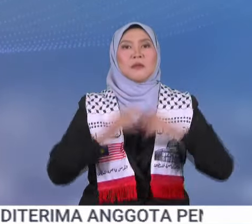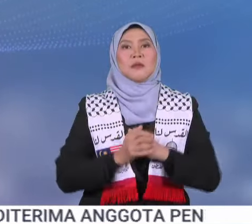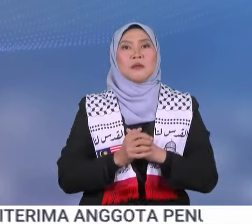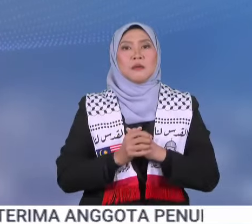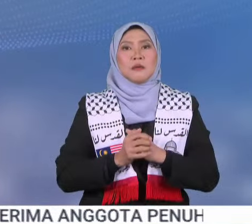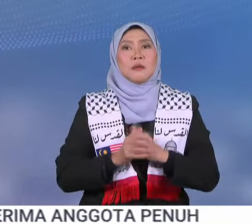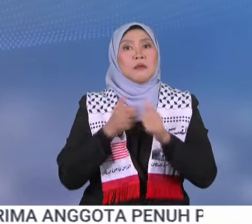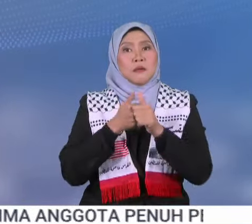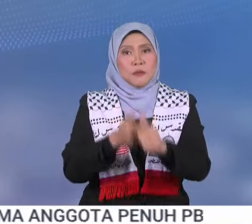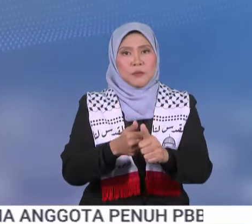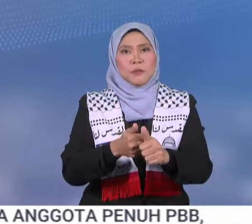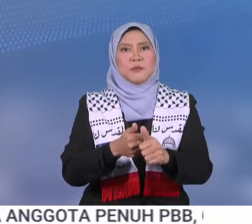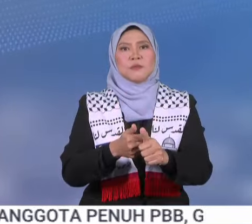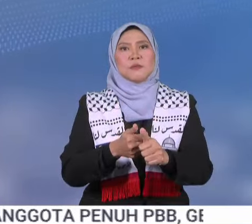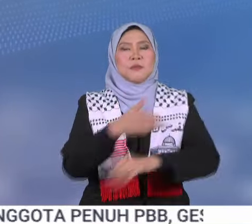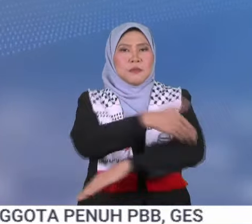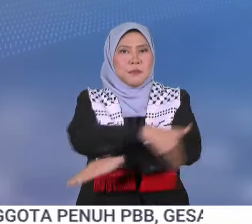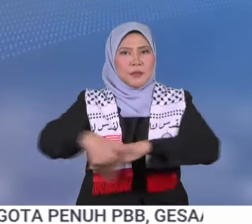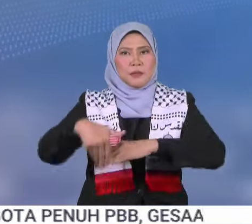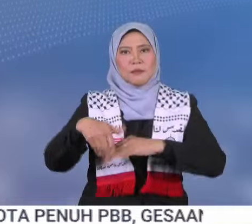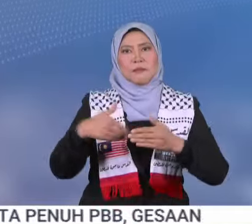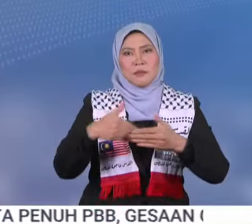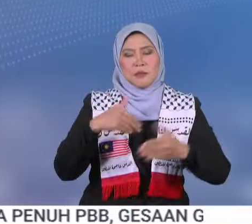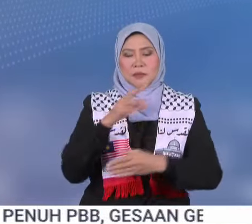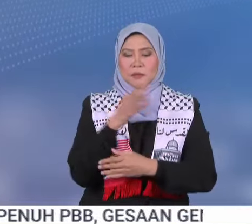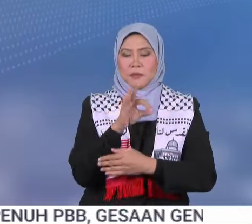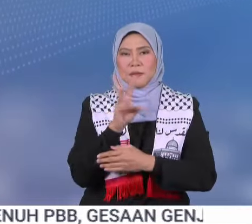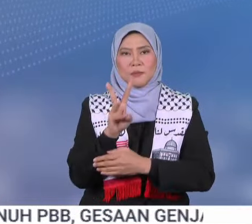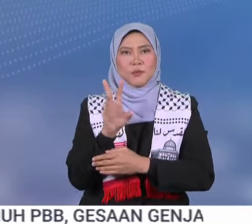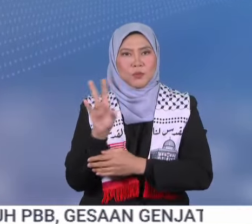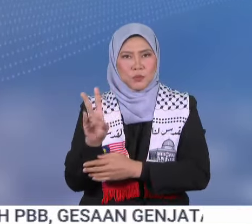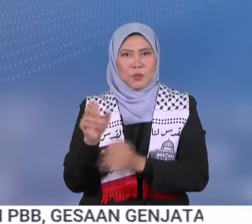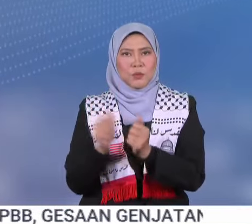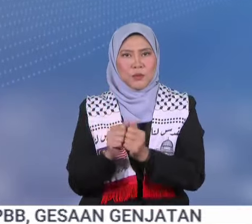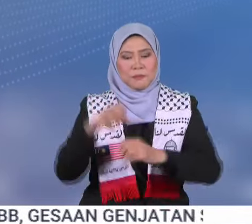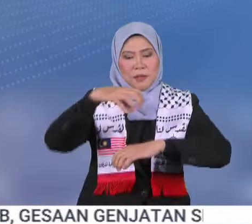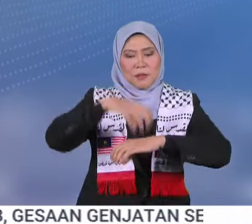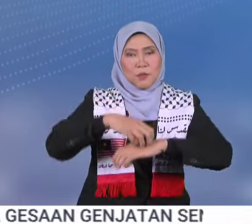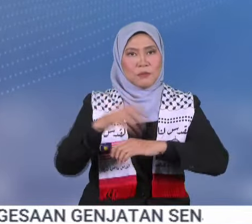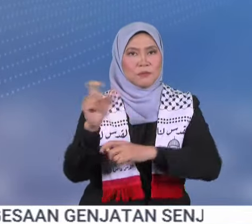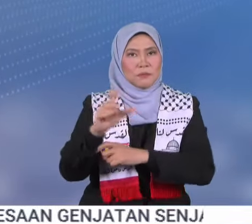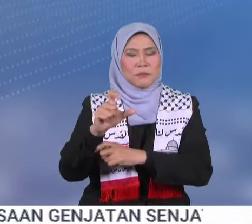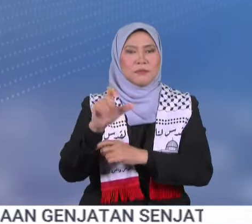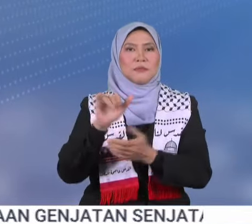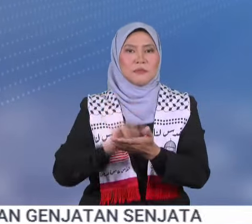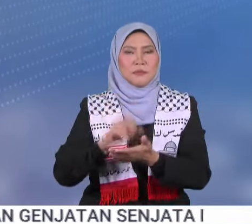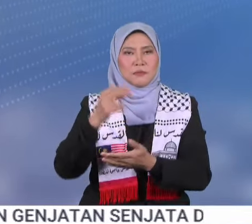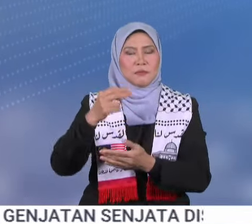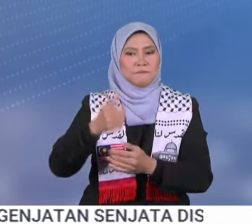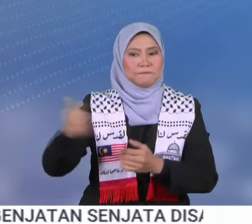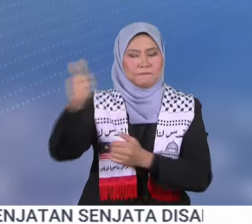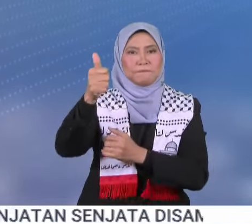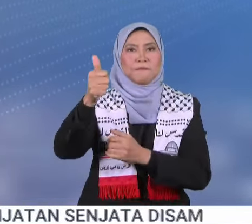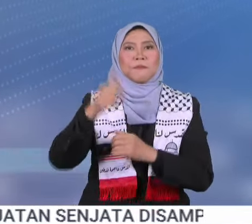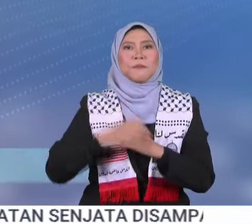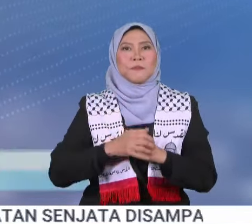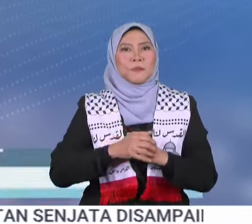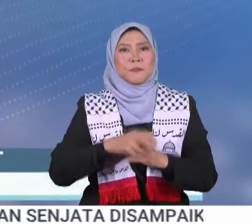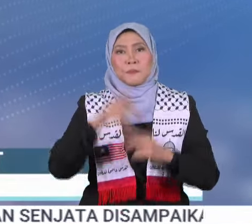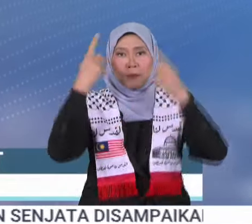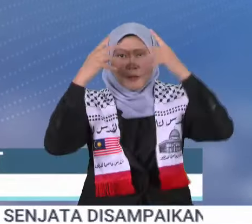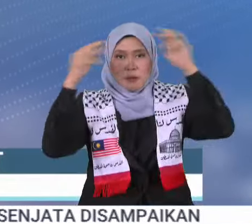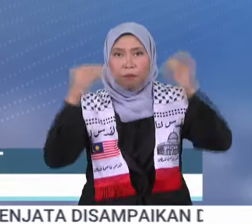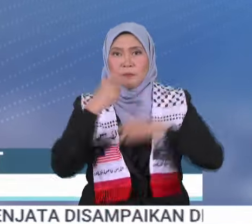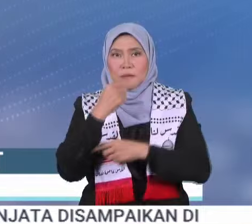berdasarkan garis sempadan PR 1967 dengan baitulmaqdis sebagai ibu kota tegas Perdana Menteri Datuk Seri Anwar